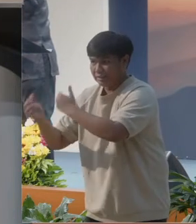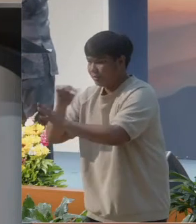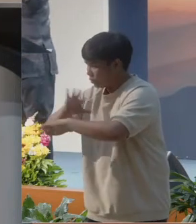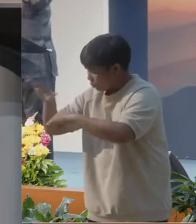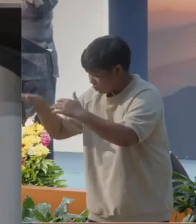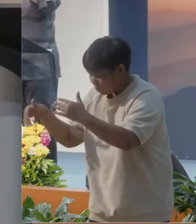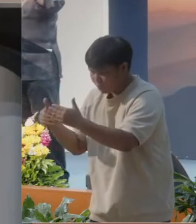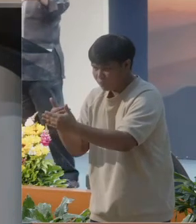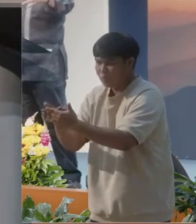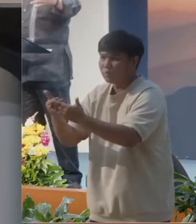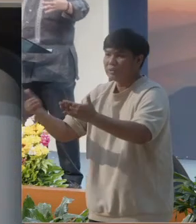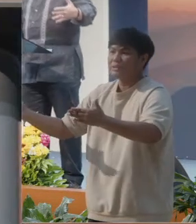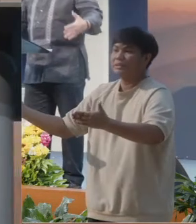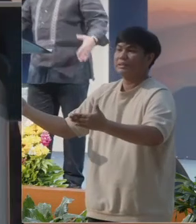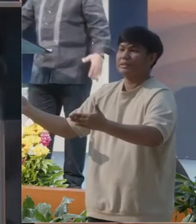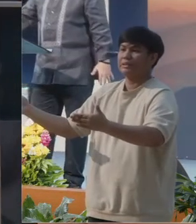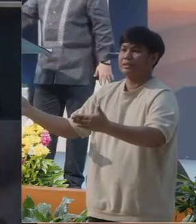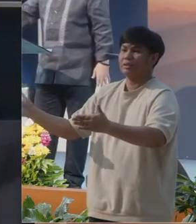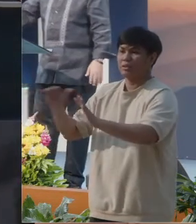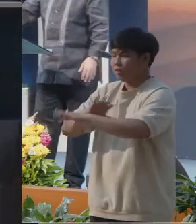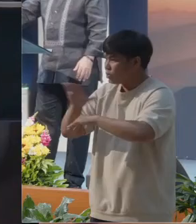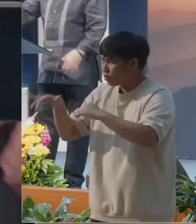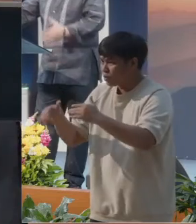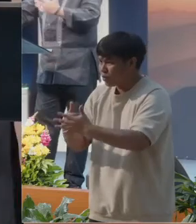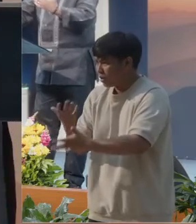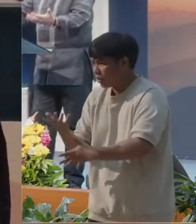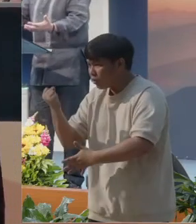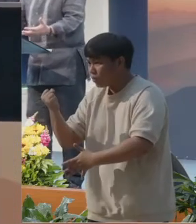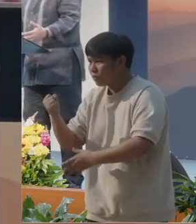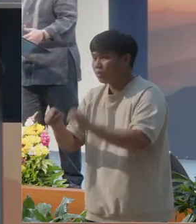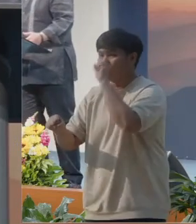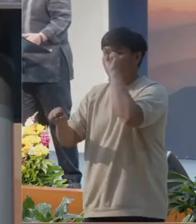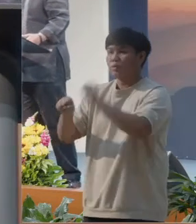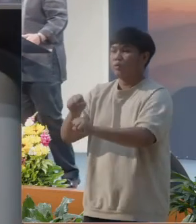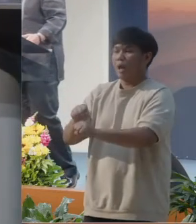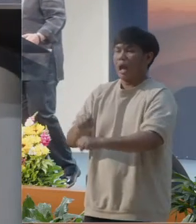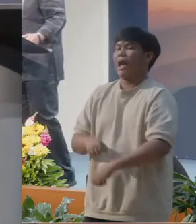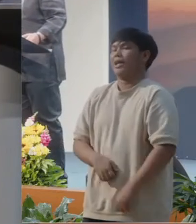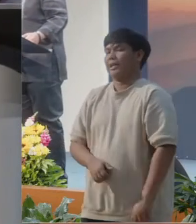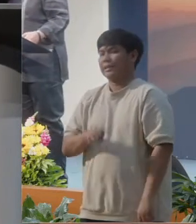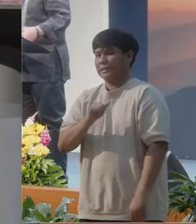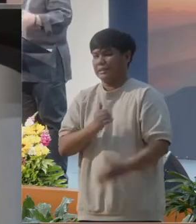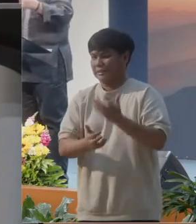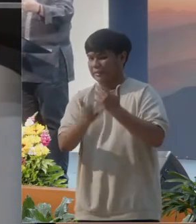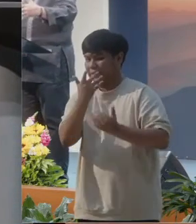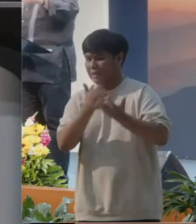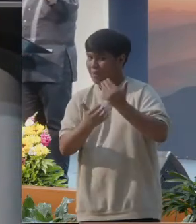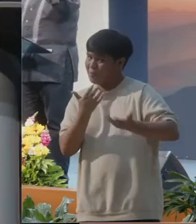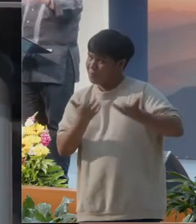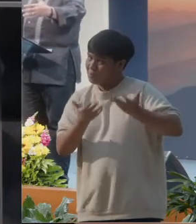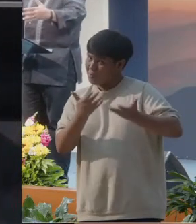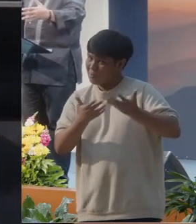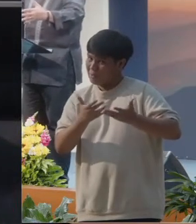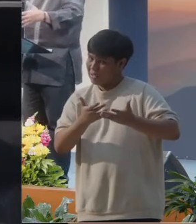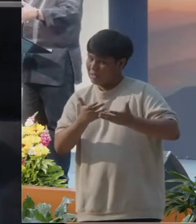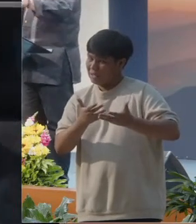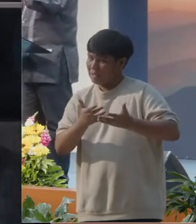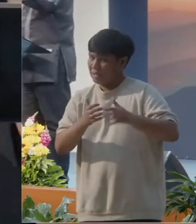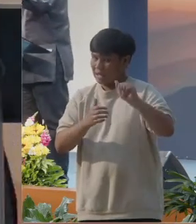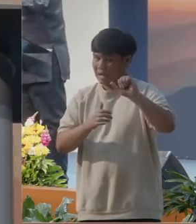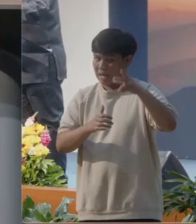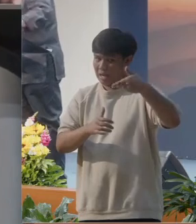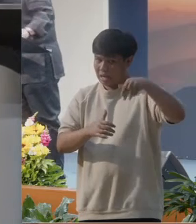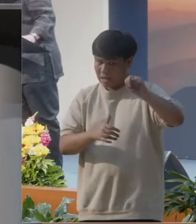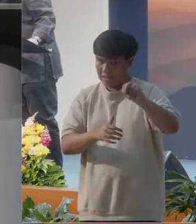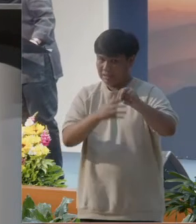has. Lahat ng kanyang tinatangkilik. So ang sinasabi nila, ang sinunog at binato si Akan at